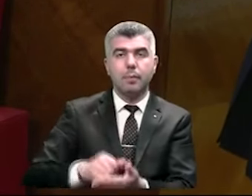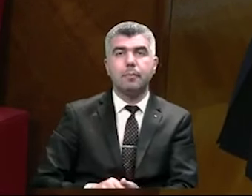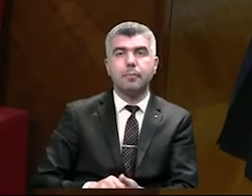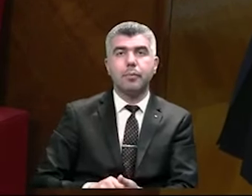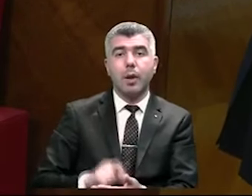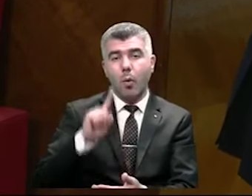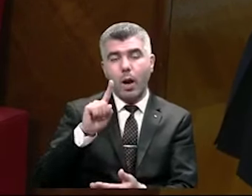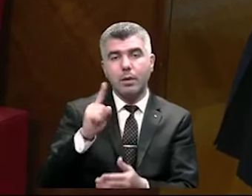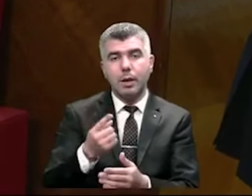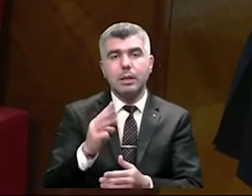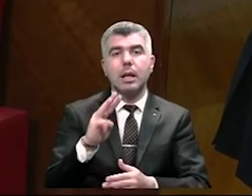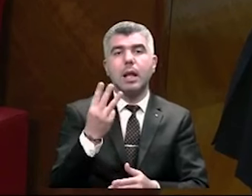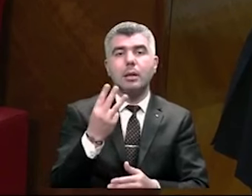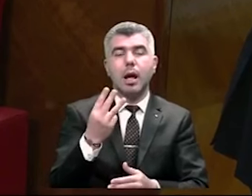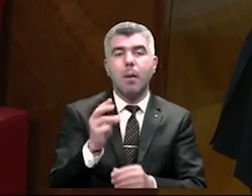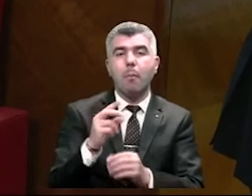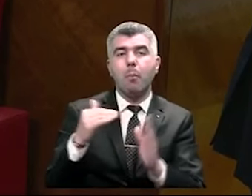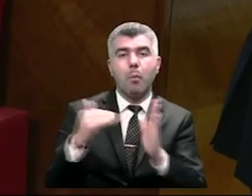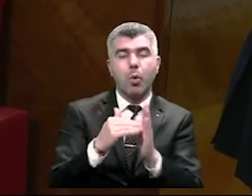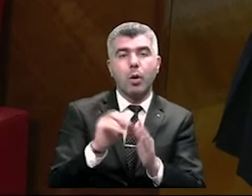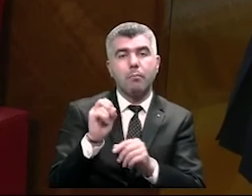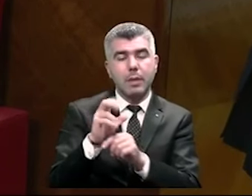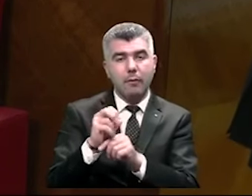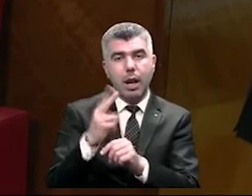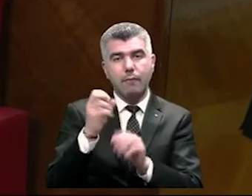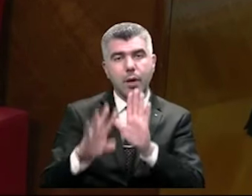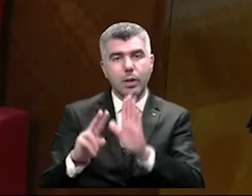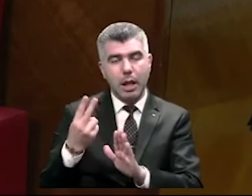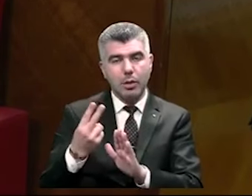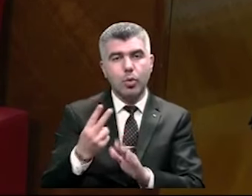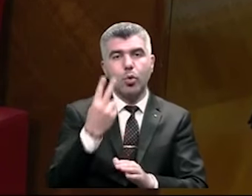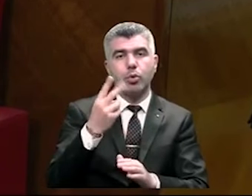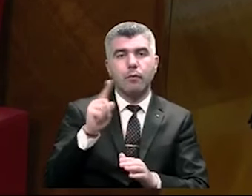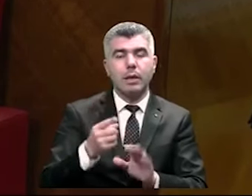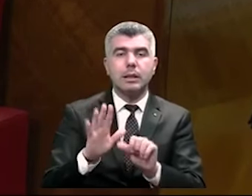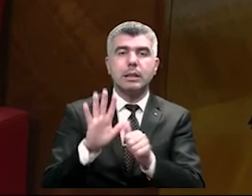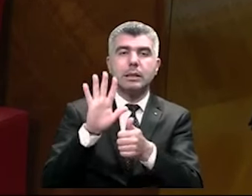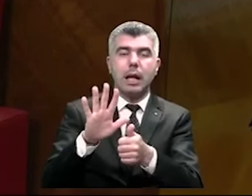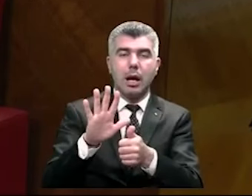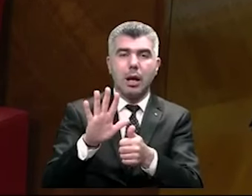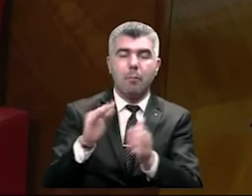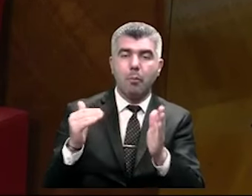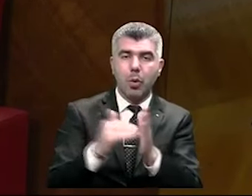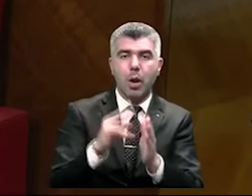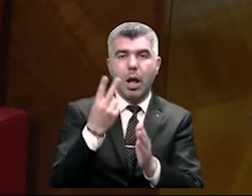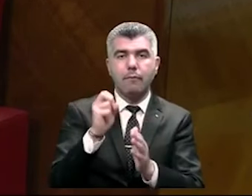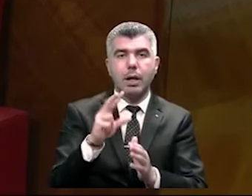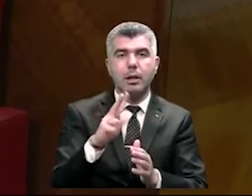المرور من 1.3 ديال المليون ديال المسافرين في 2012 الى 2.6 في